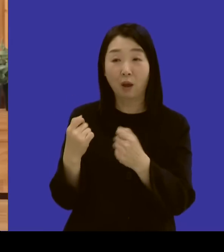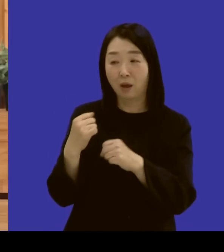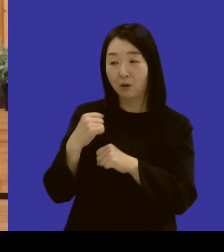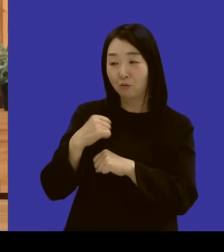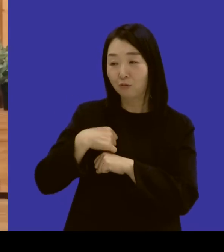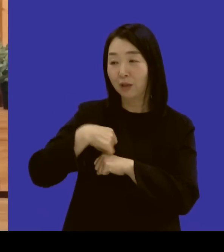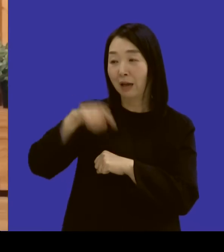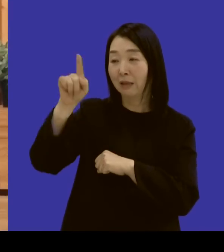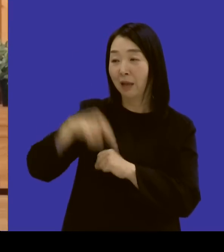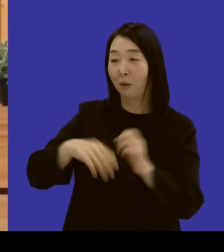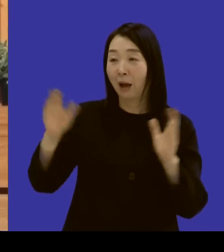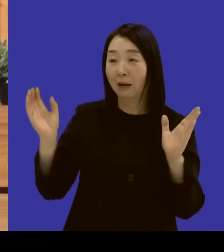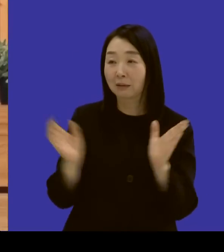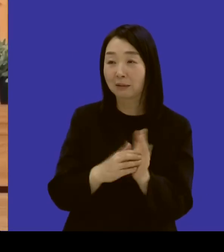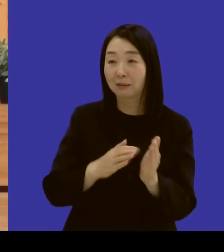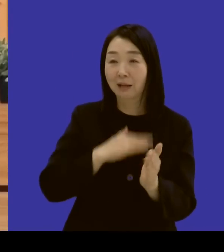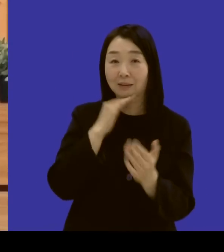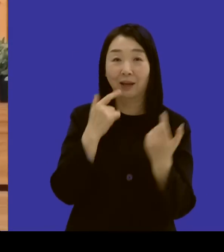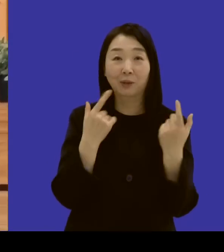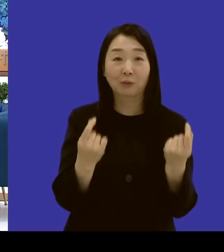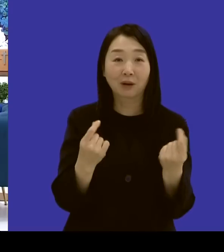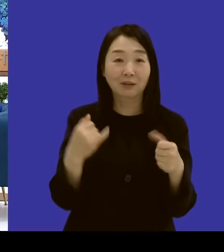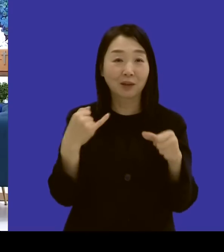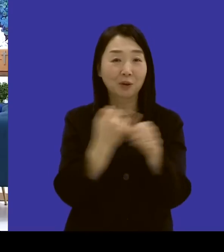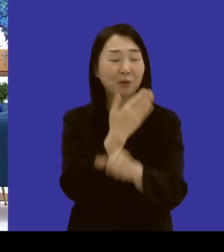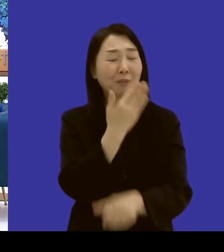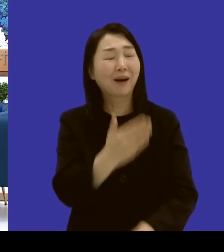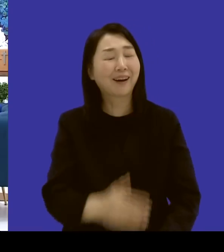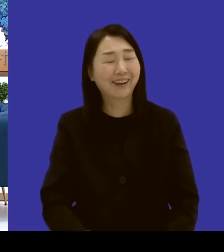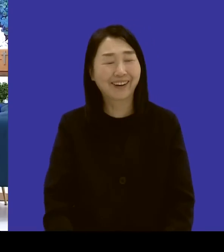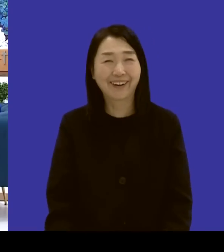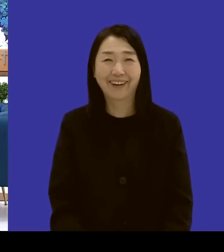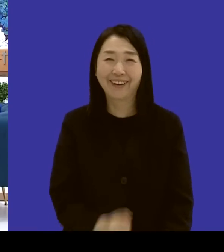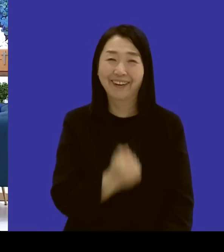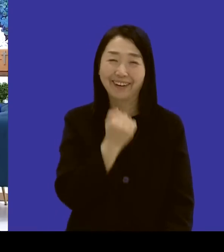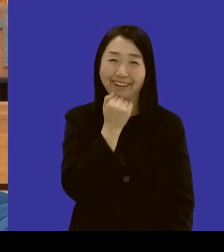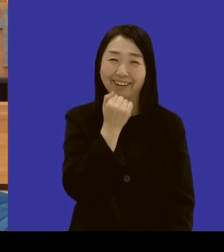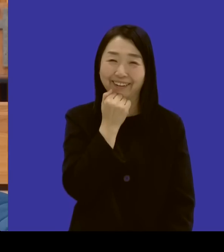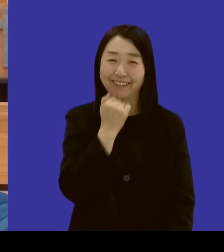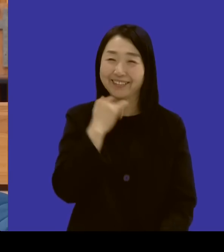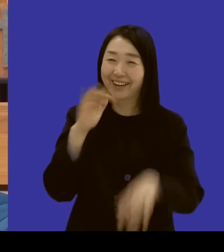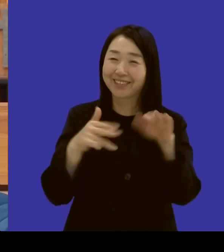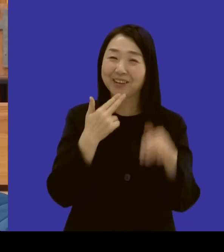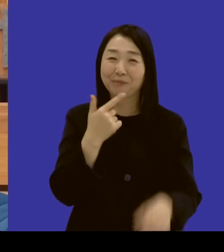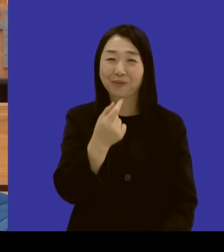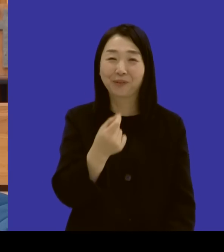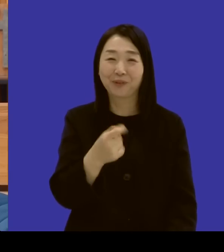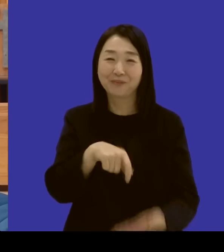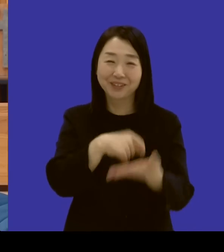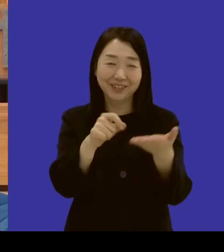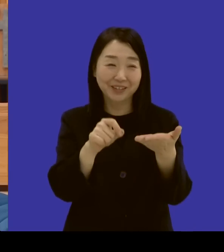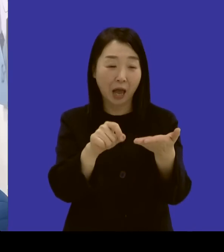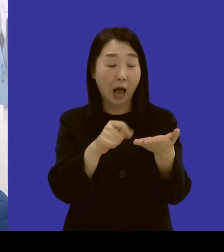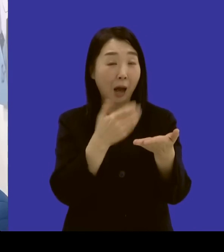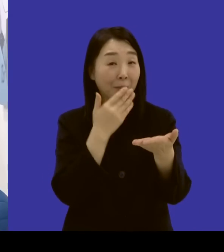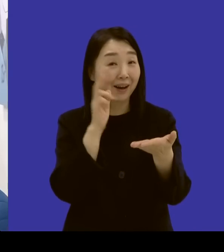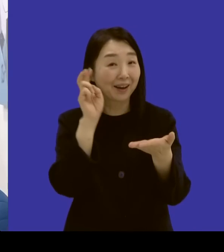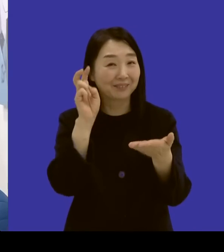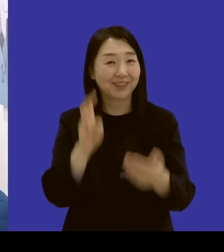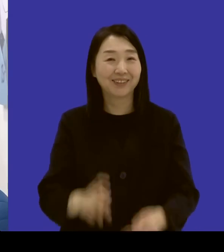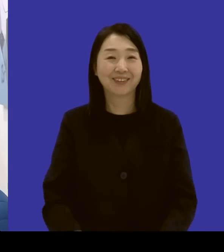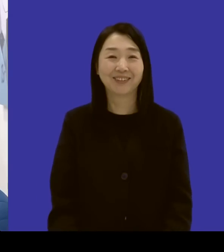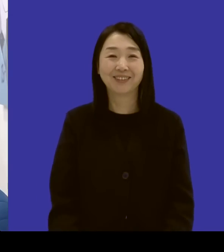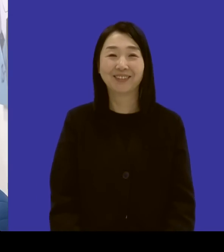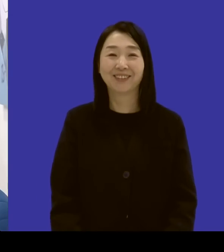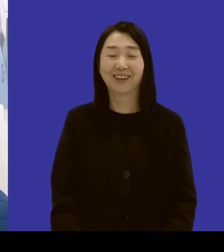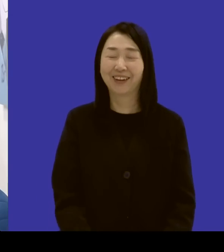학생들은 복학생들하고. 저랑 거진 동갑. 그렇죠. 사귈 수도 있는 사이 나이 중에 사실. 아, 그렇잖아, 나이 차이로. 그러네. 아, 일기장에 적을 수도 있었겠네. 적을 수도 결혼 유영우 결혼.